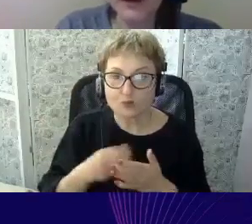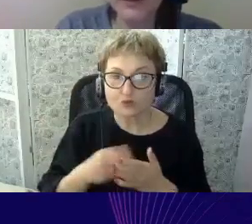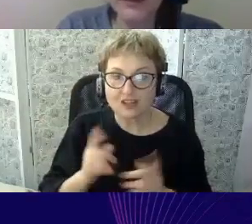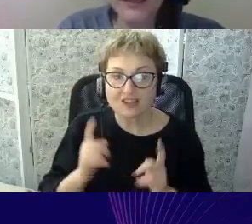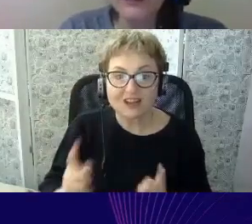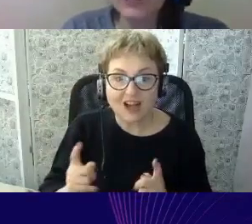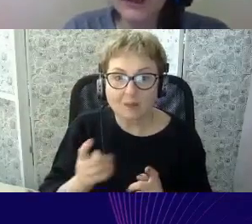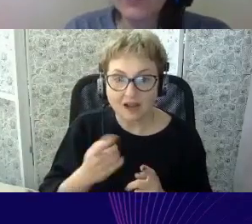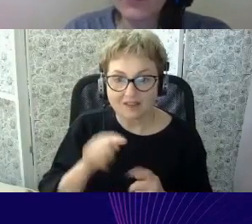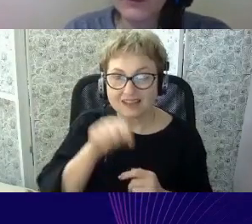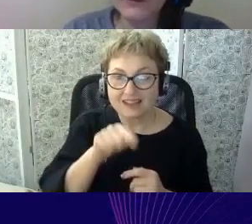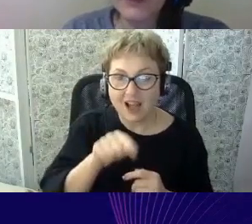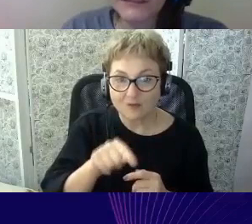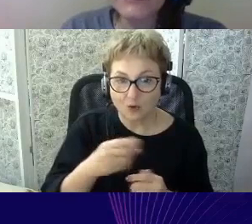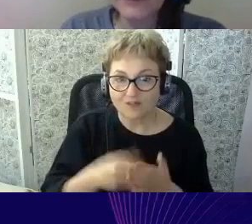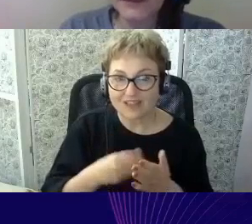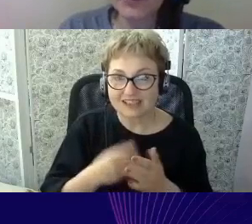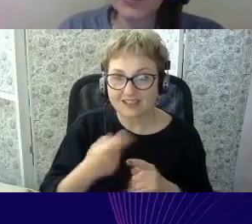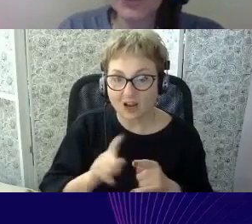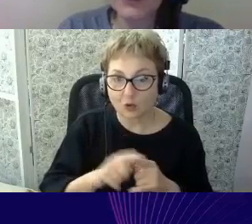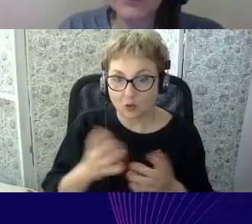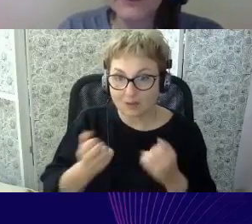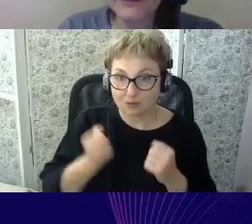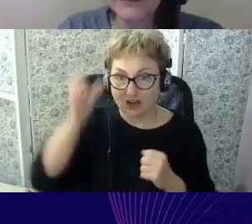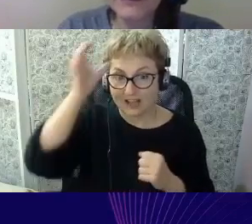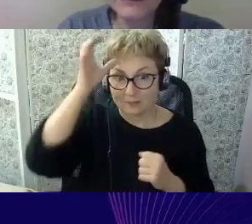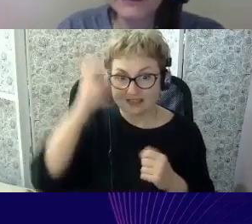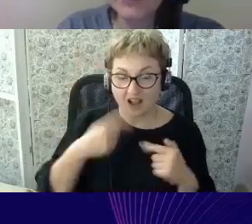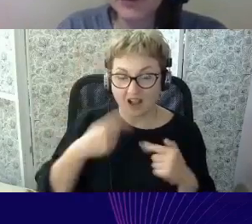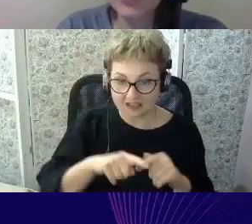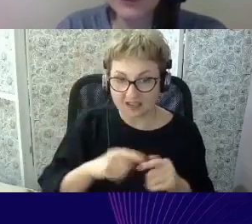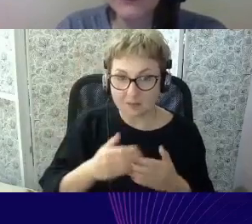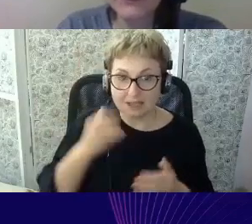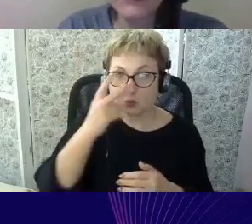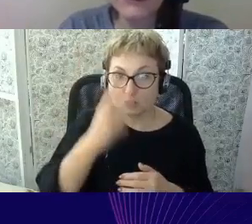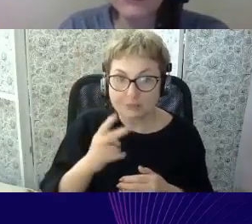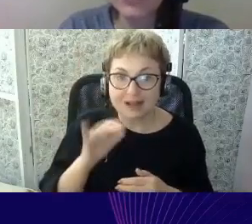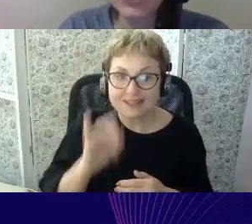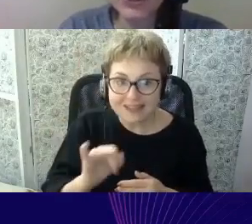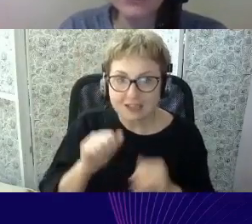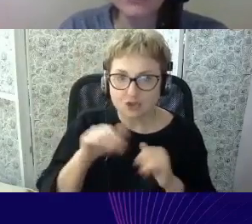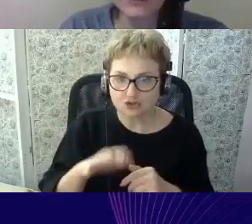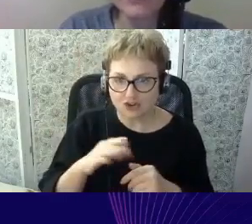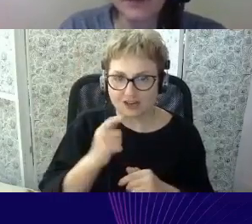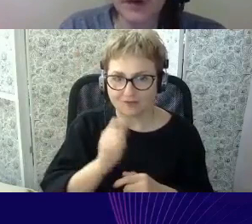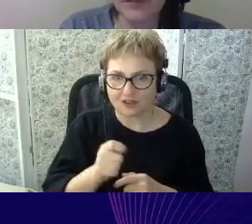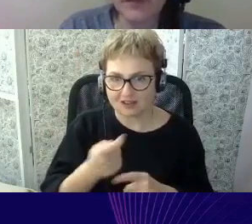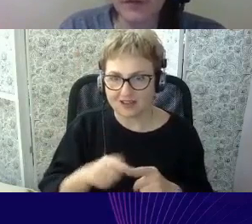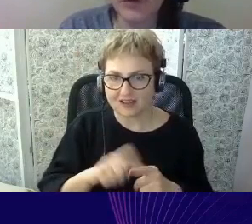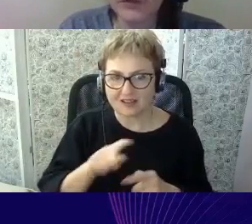что в рамках того финансирования, которое получает образовательная организация, предусматривается и решение